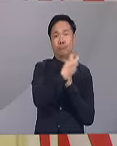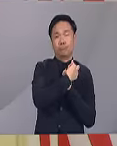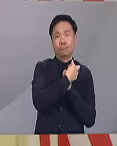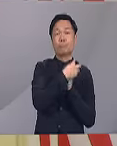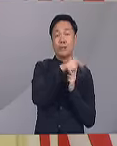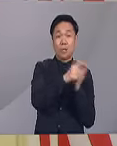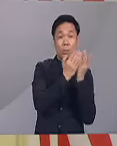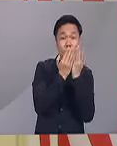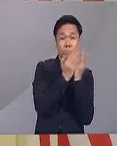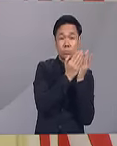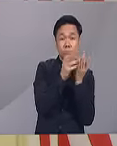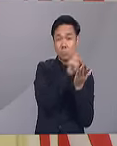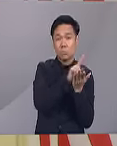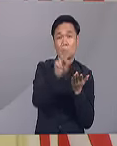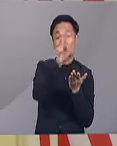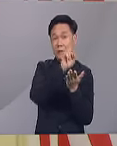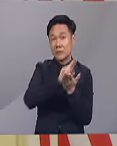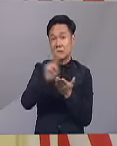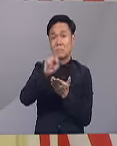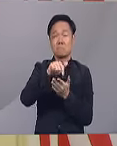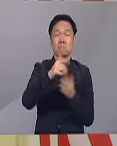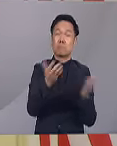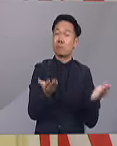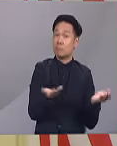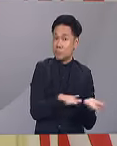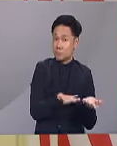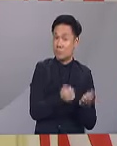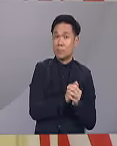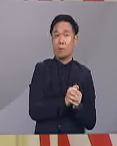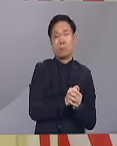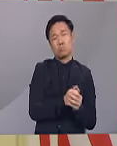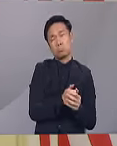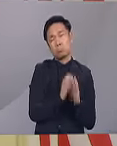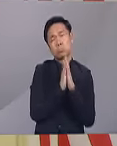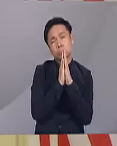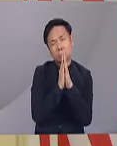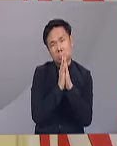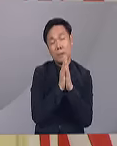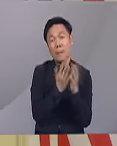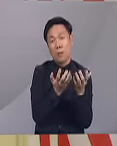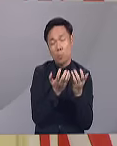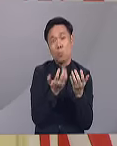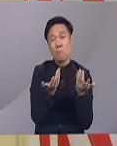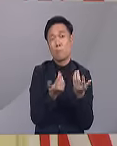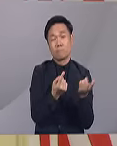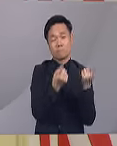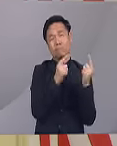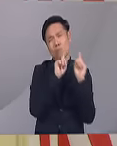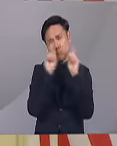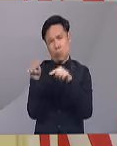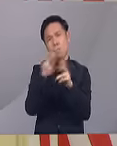pelajar-pelajar yang ada di kampus di sini merayu-rayu dan sebagainya kerana nak pulang